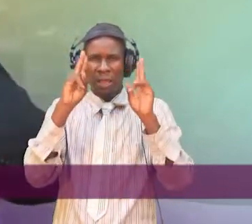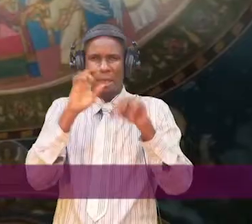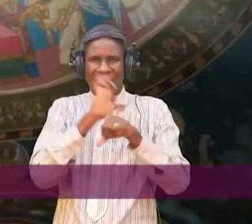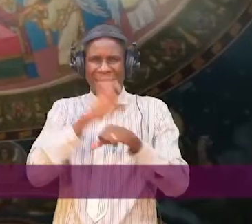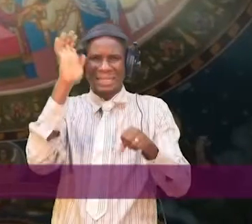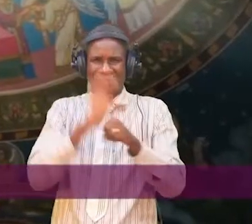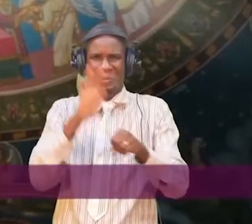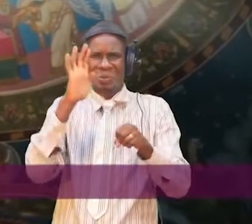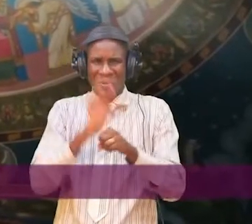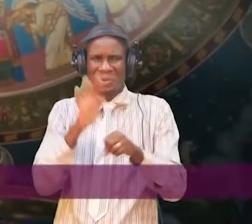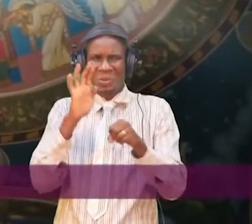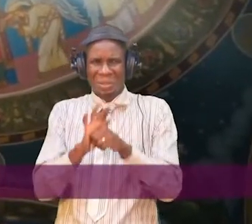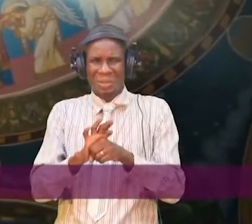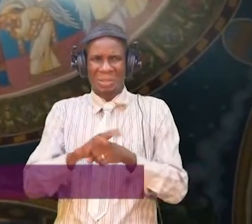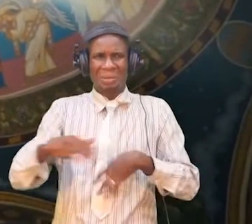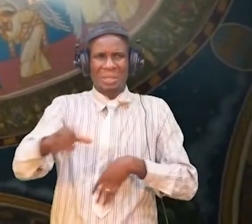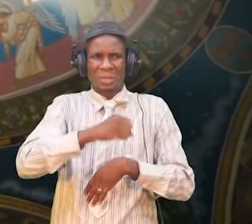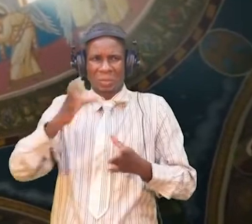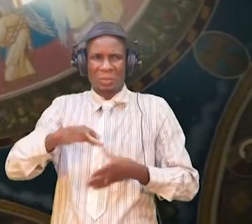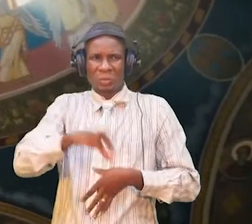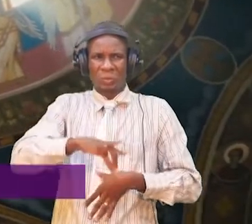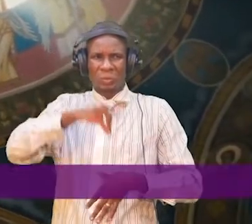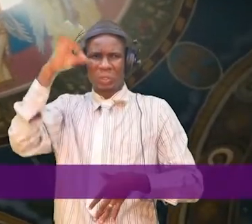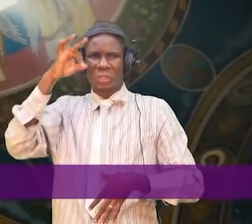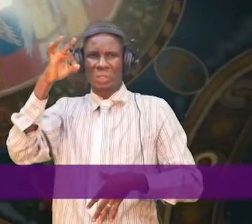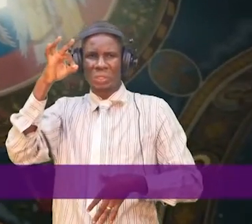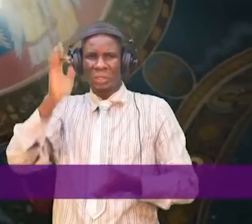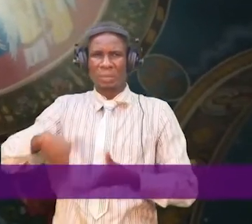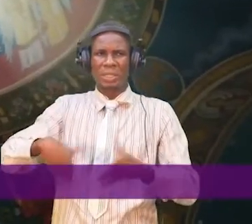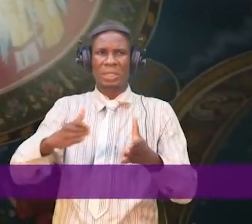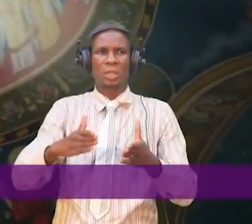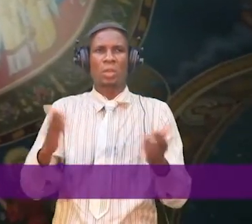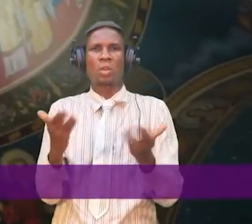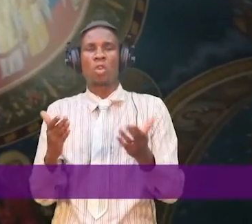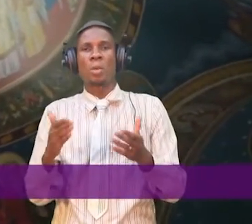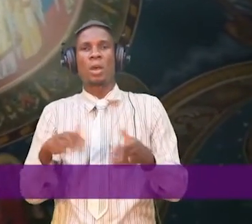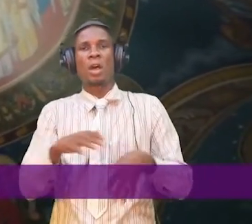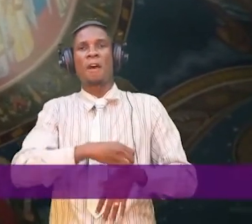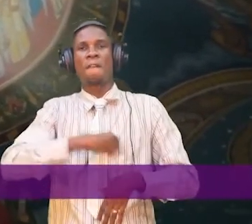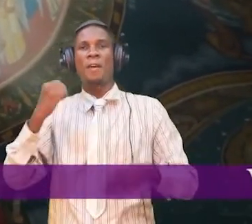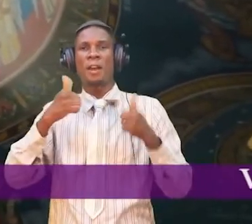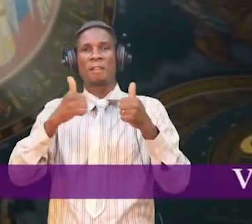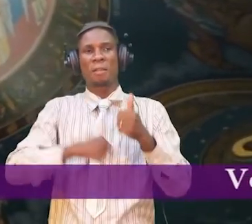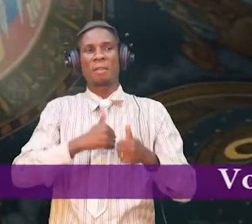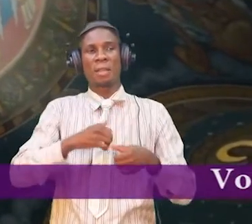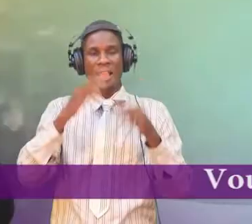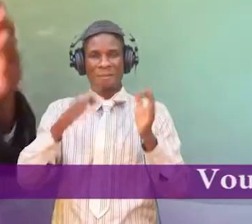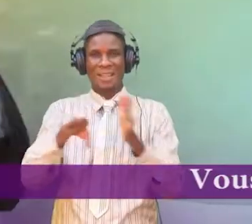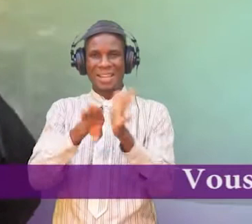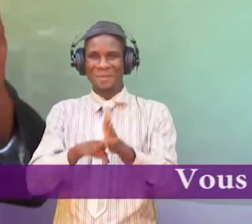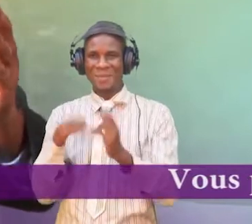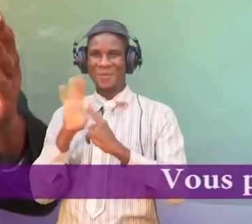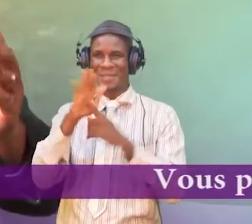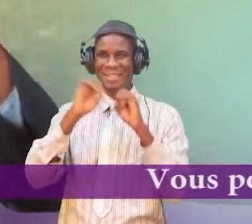ebele. Bazali ko fongolela batu sika banzela ebele. Oyo wapi bato bakoki kolanda po ete bayeba na